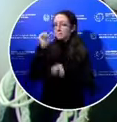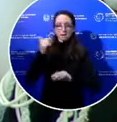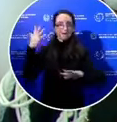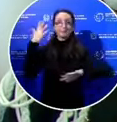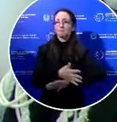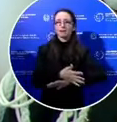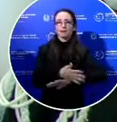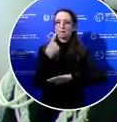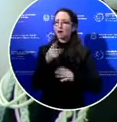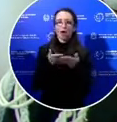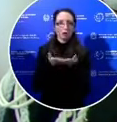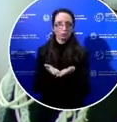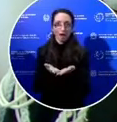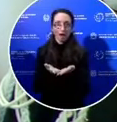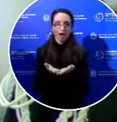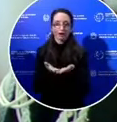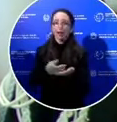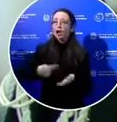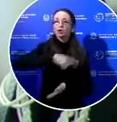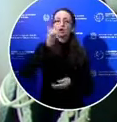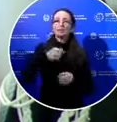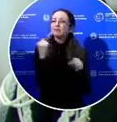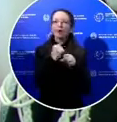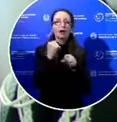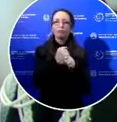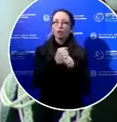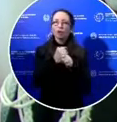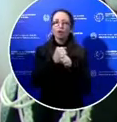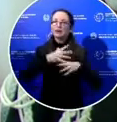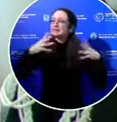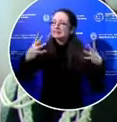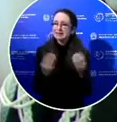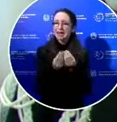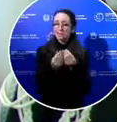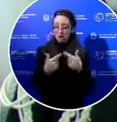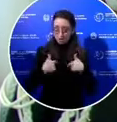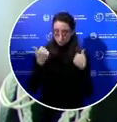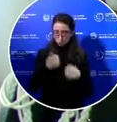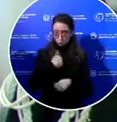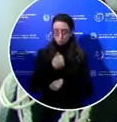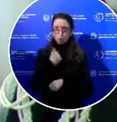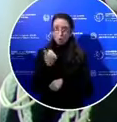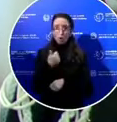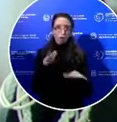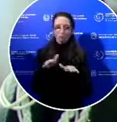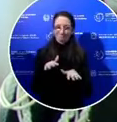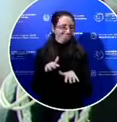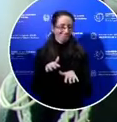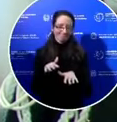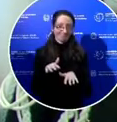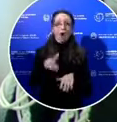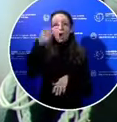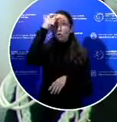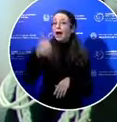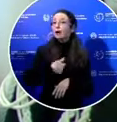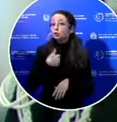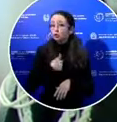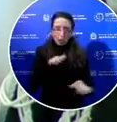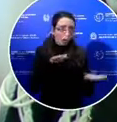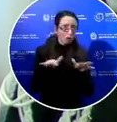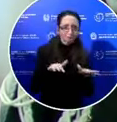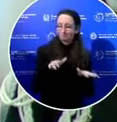tutti insieme, non è certamente un'attività che posso fare solo io, non lo può fare neanche solo il governo, lo dobbiamo fare